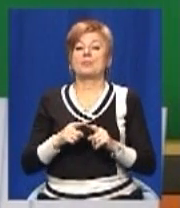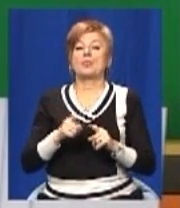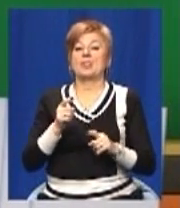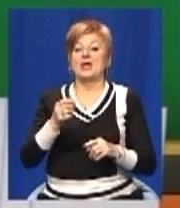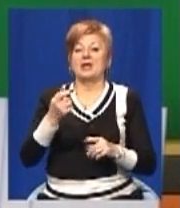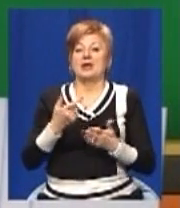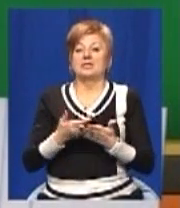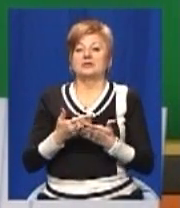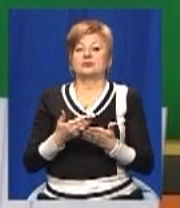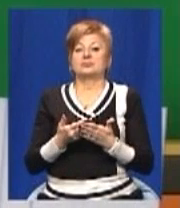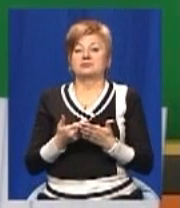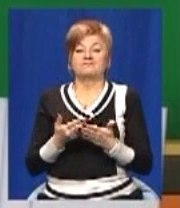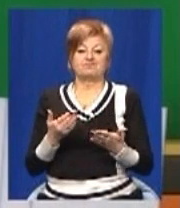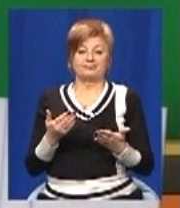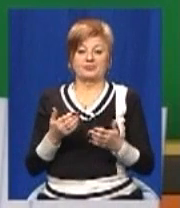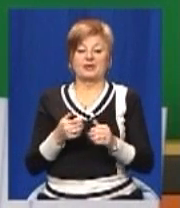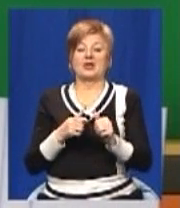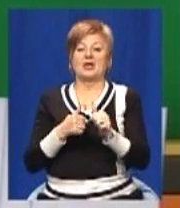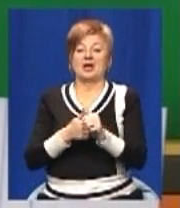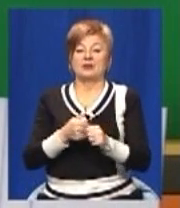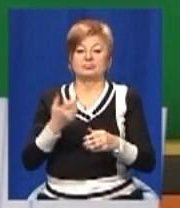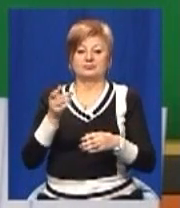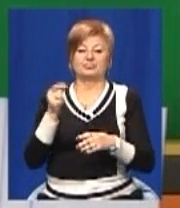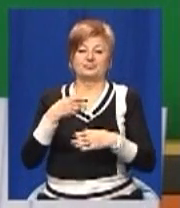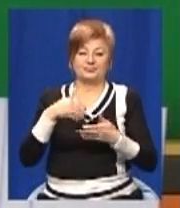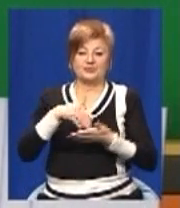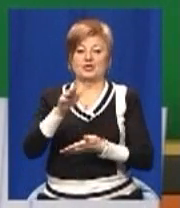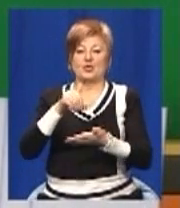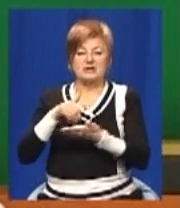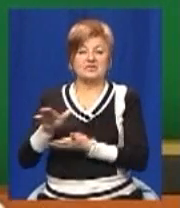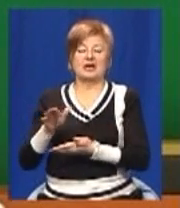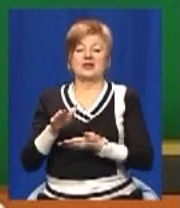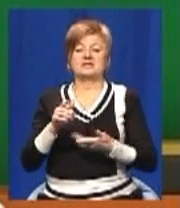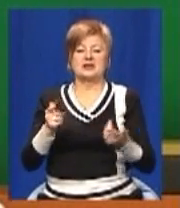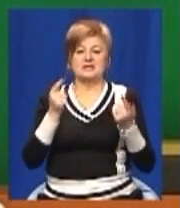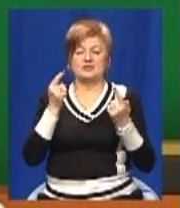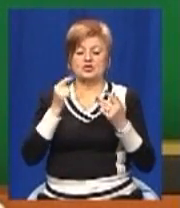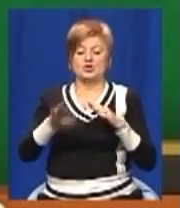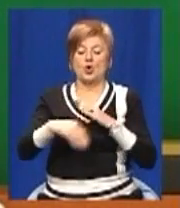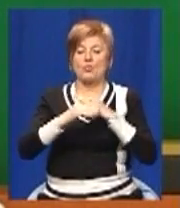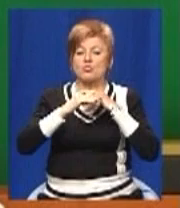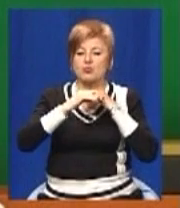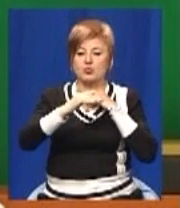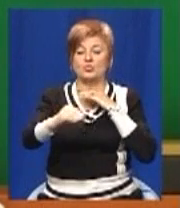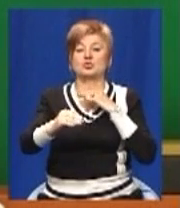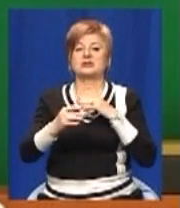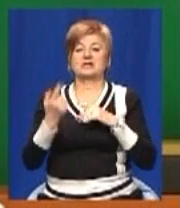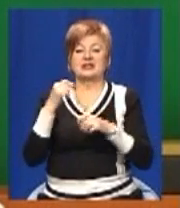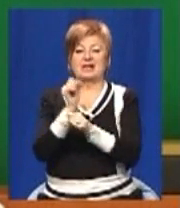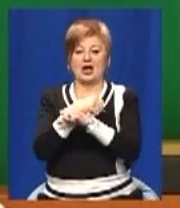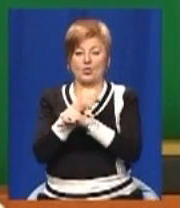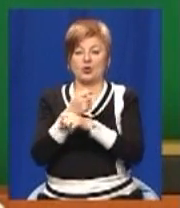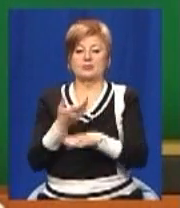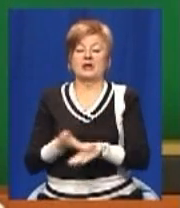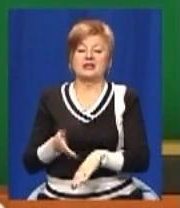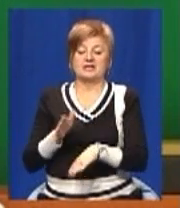ньому camel відбивається від своїх недругів. Camel здатний перетнути величезну пустелю, переносячи на своїх горбах